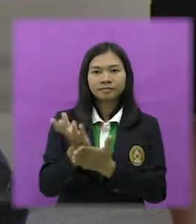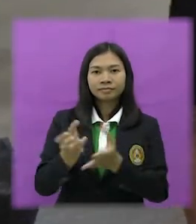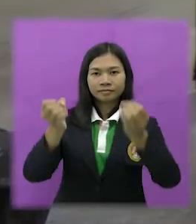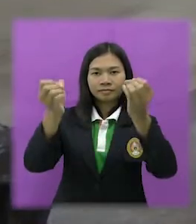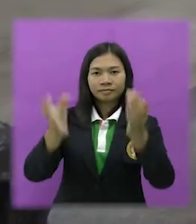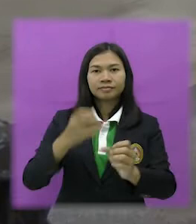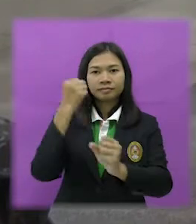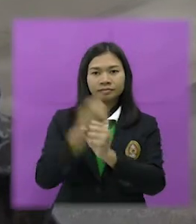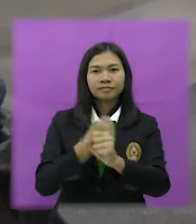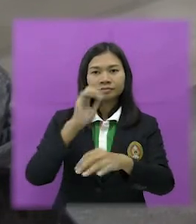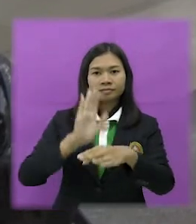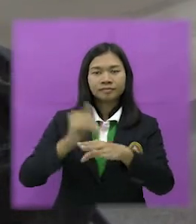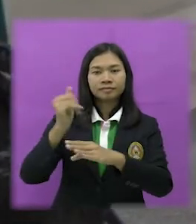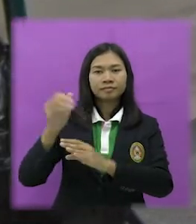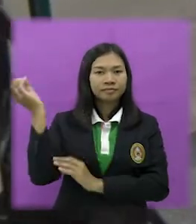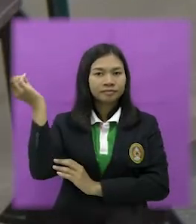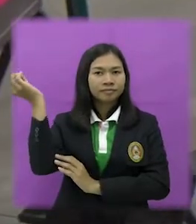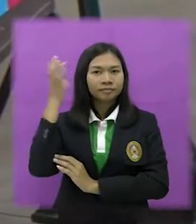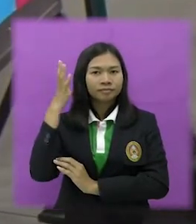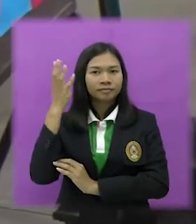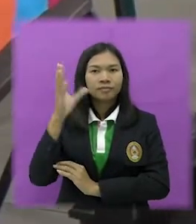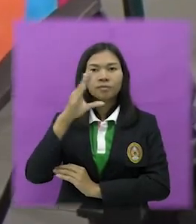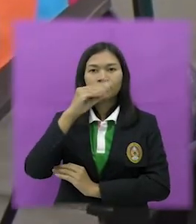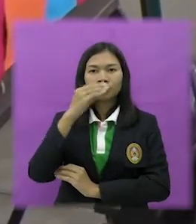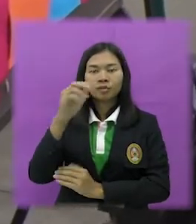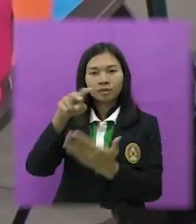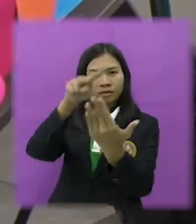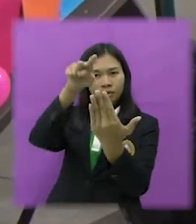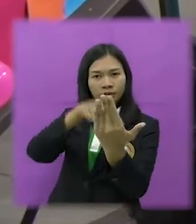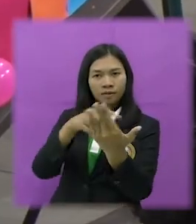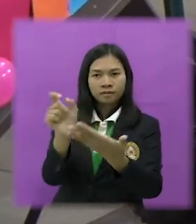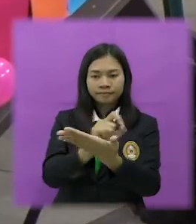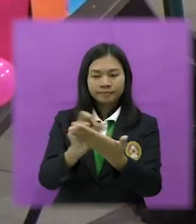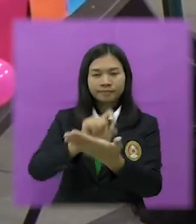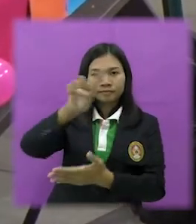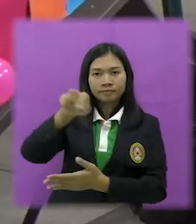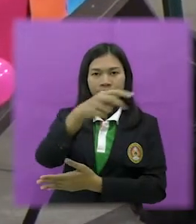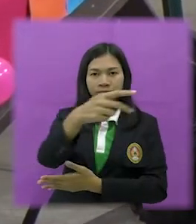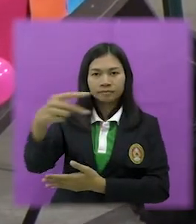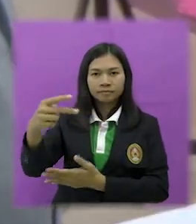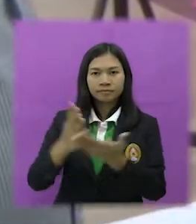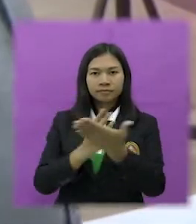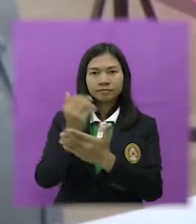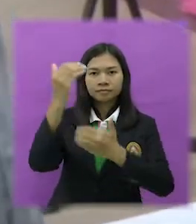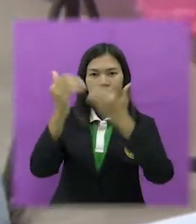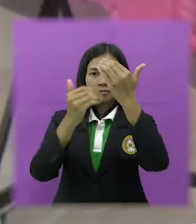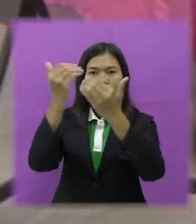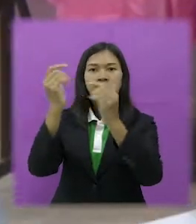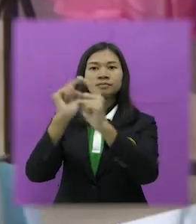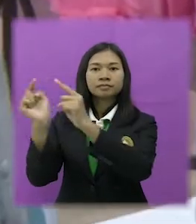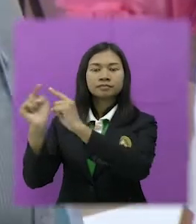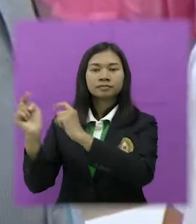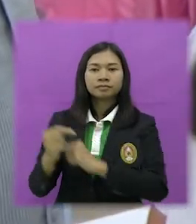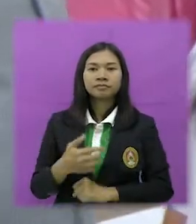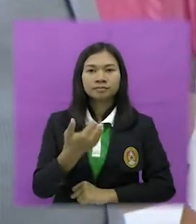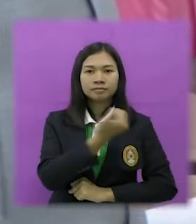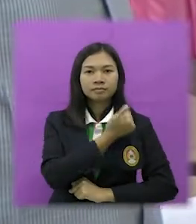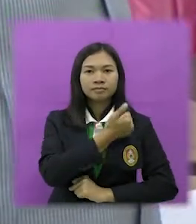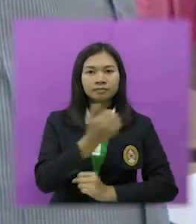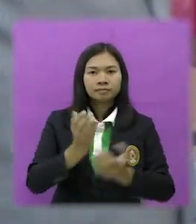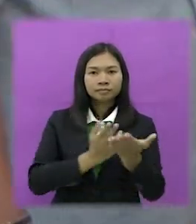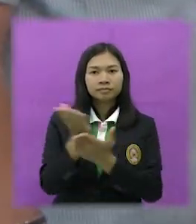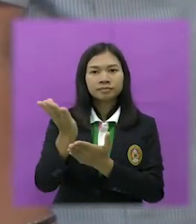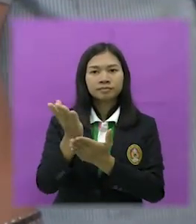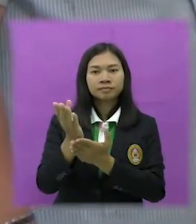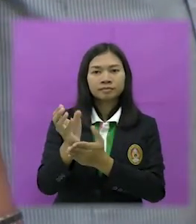าสตร์ได้มีโอกาสฝึกทักษะการฟังพูดอ่านและเขียนภาษาอังกฤษผ่านกิจกรรมสร้างสรรค์โดยมีนักศึกษาสา